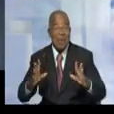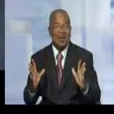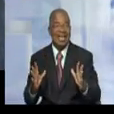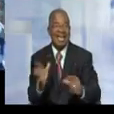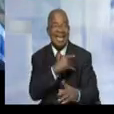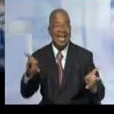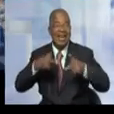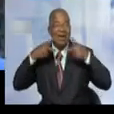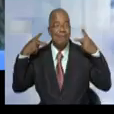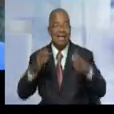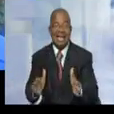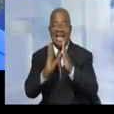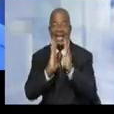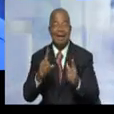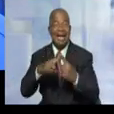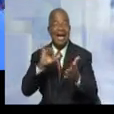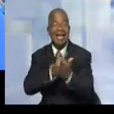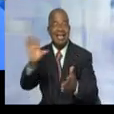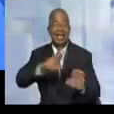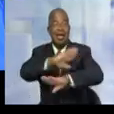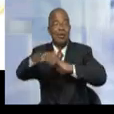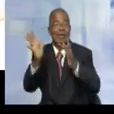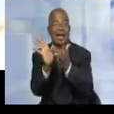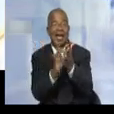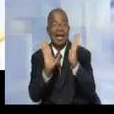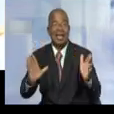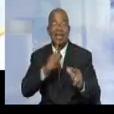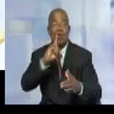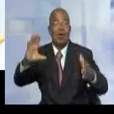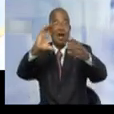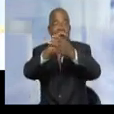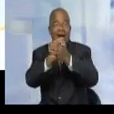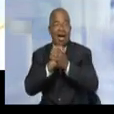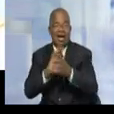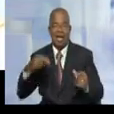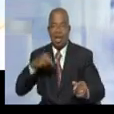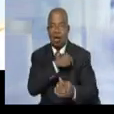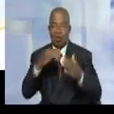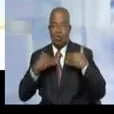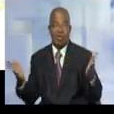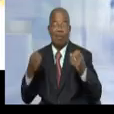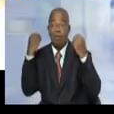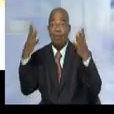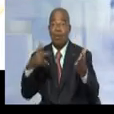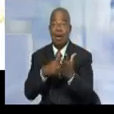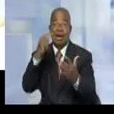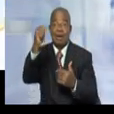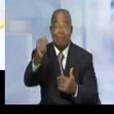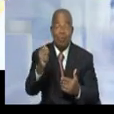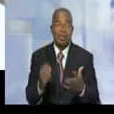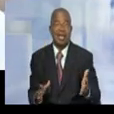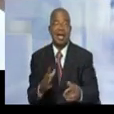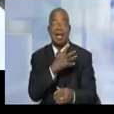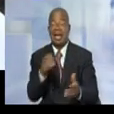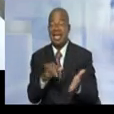offrir à Sainte-Bernadette un avenir radieux. Nous avons d'ambitieux projets. Et ce projet,